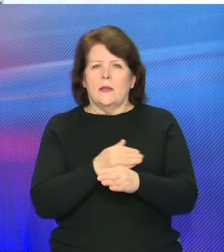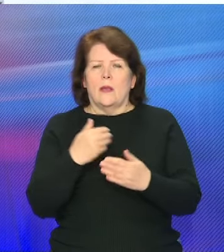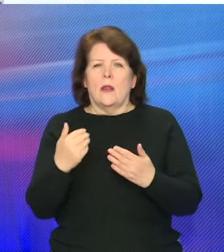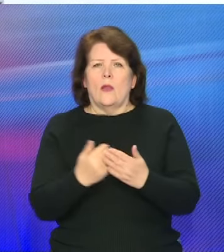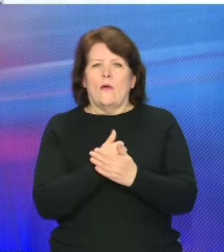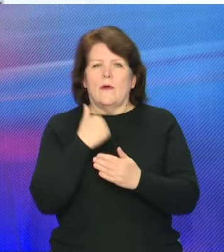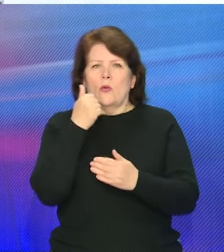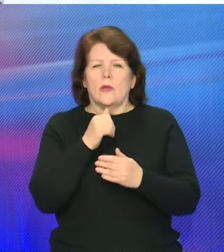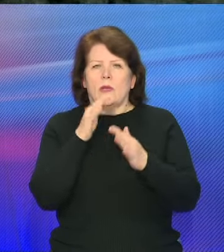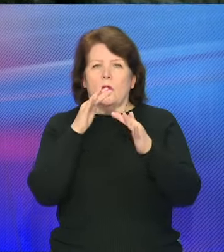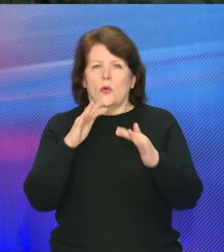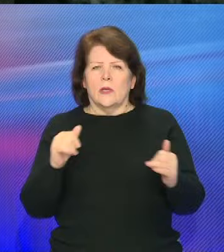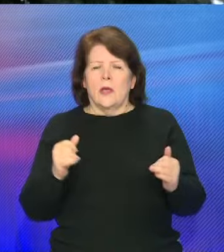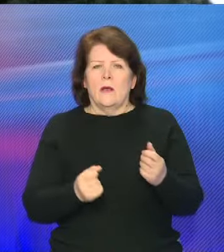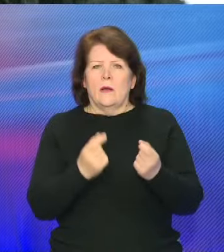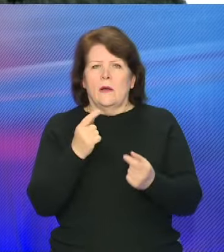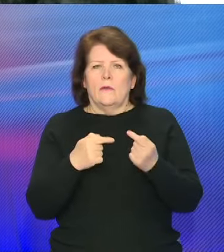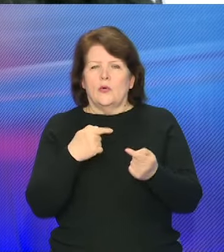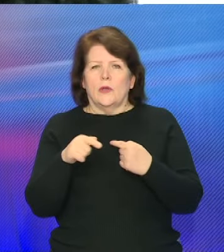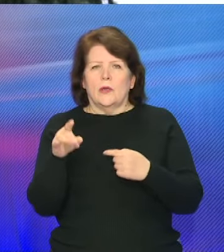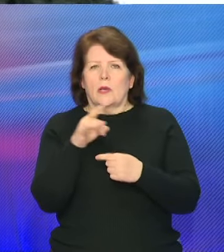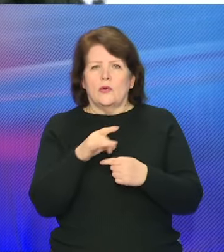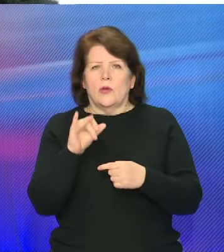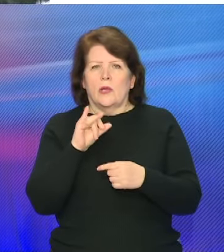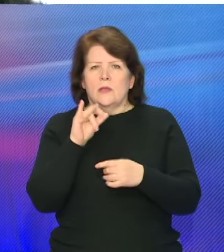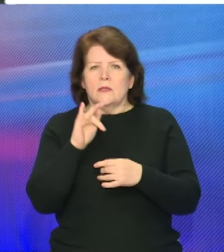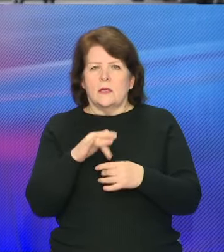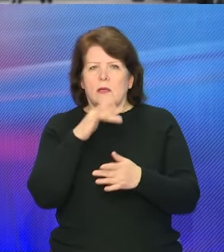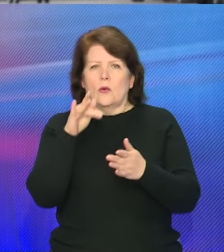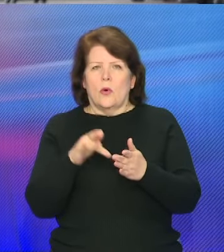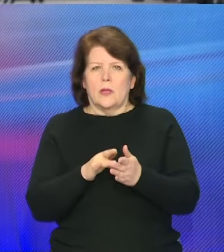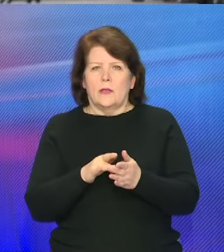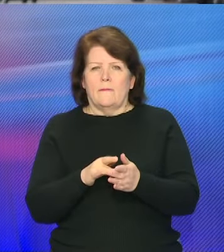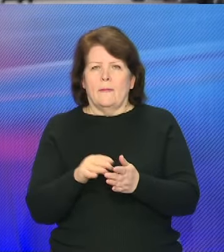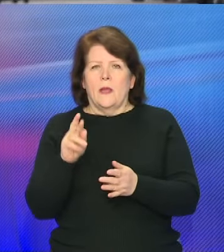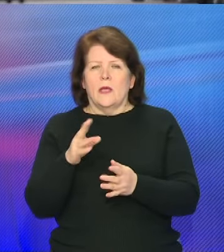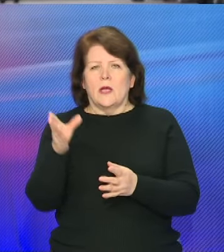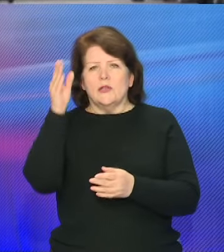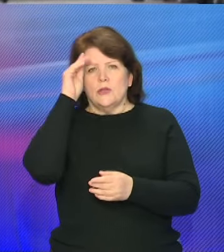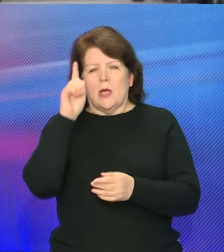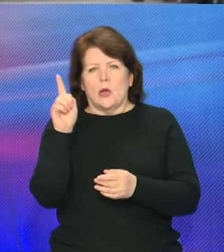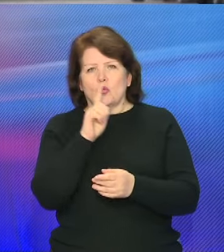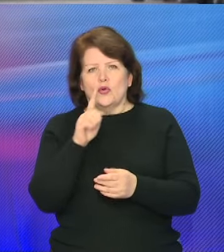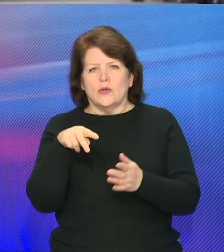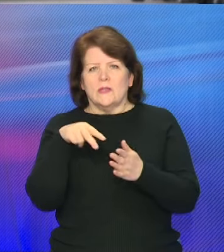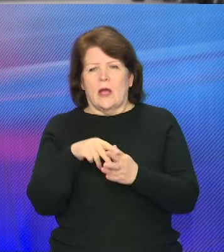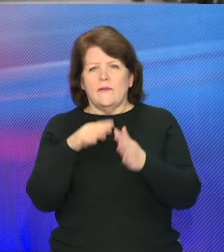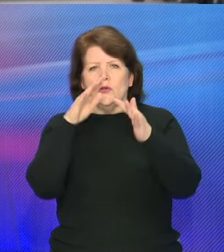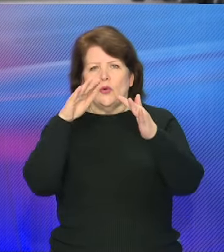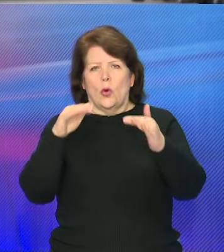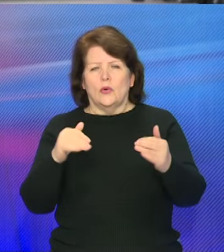упригожить и іншие микрорайоны, а так само центр Гродно. Я считаю то, что ставить